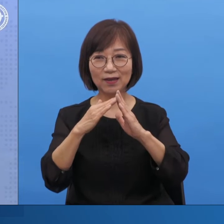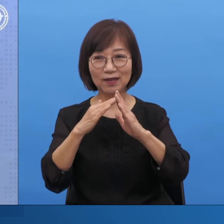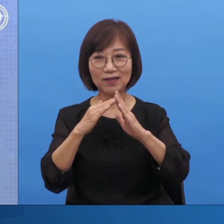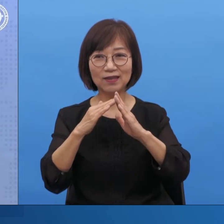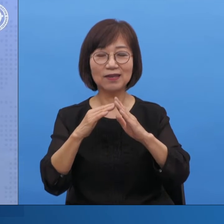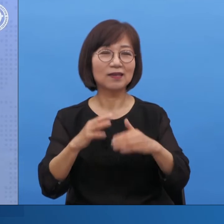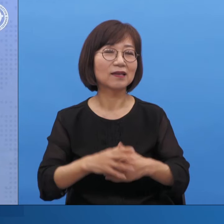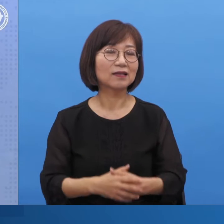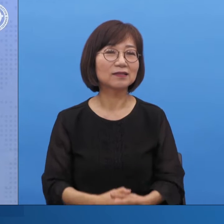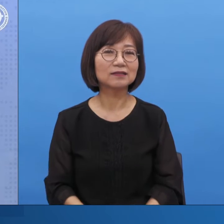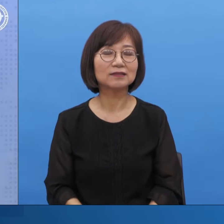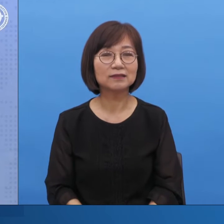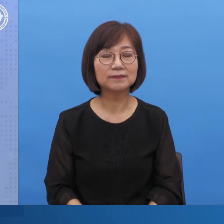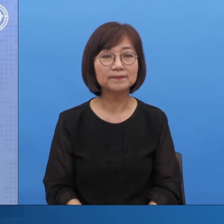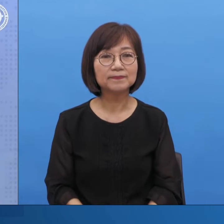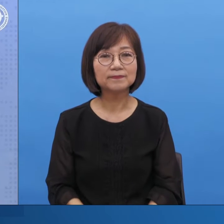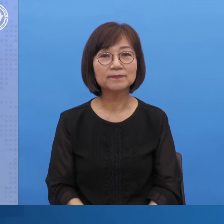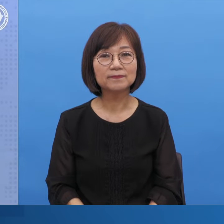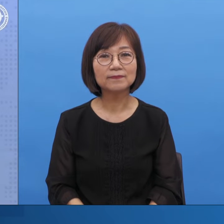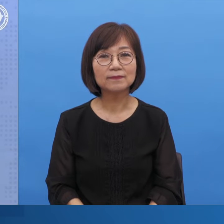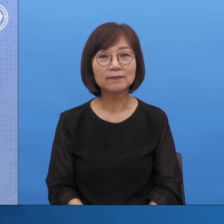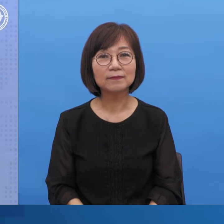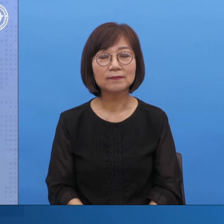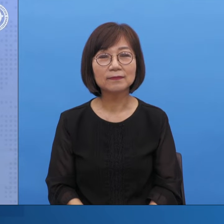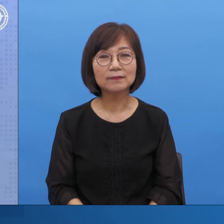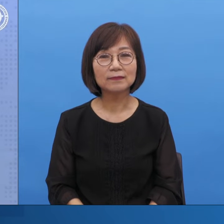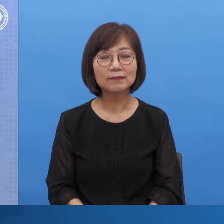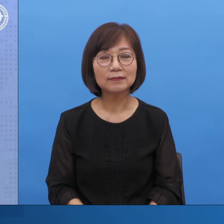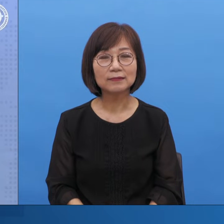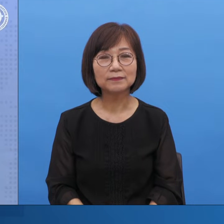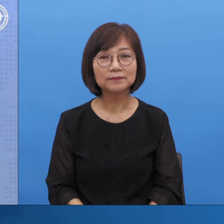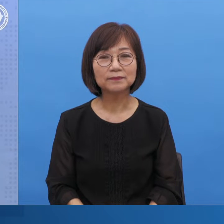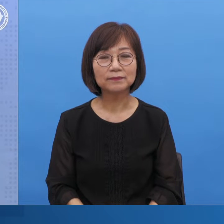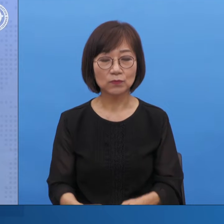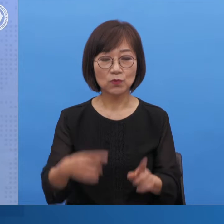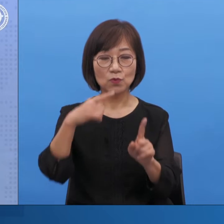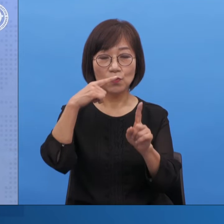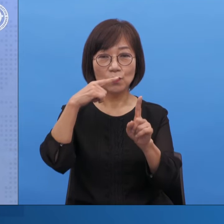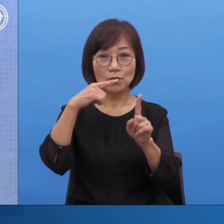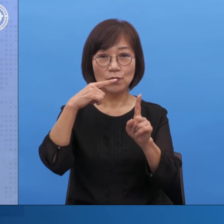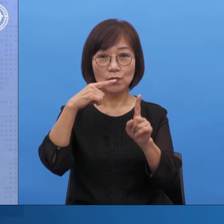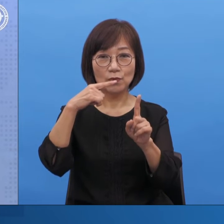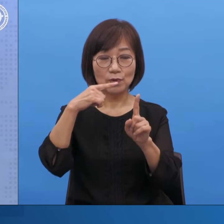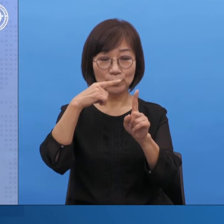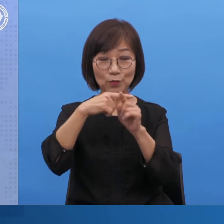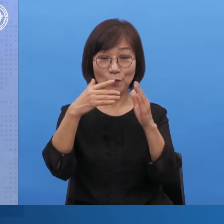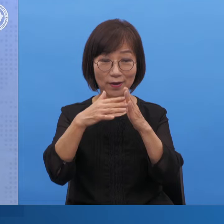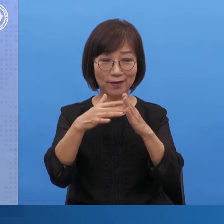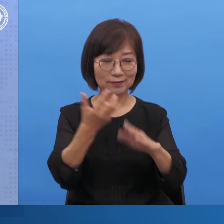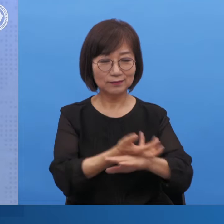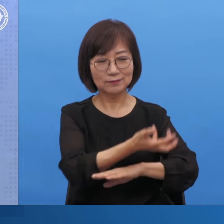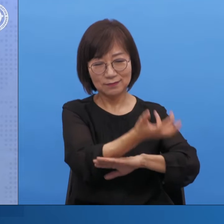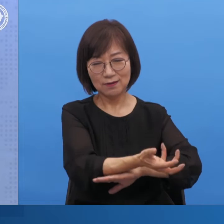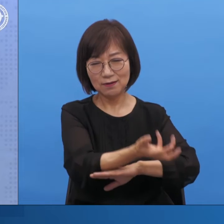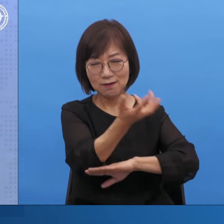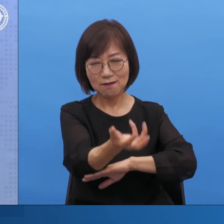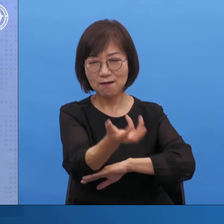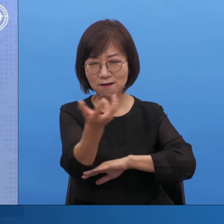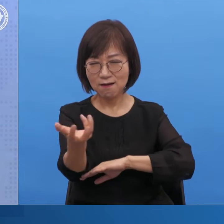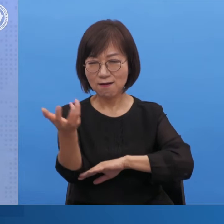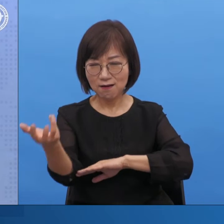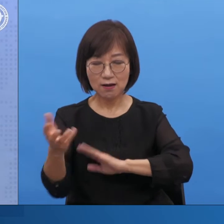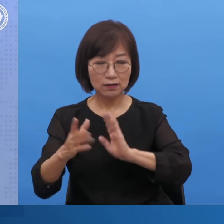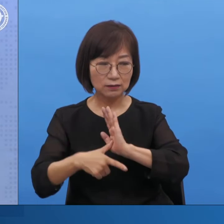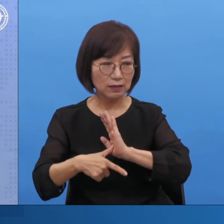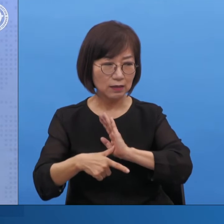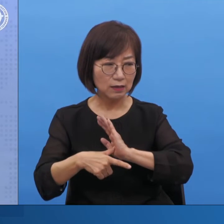a senior pastor. 7교회에서 내가 이렇게 And so I ran through 7 본 different 거죠. churches and I saw something.